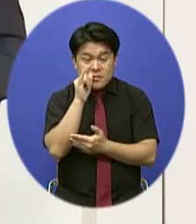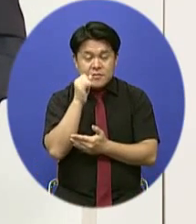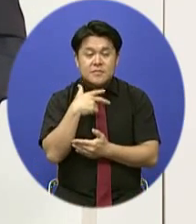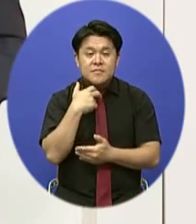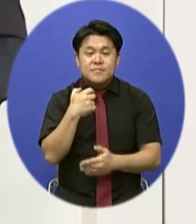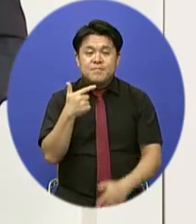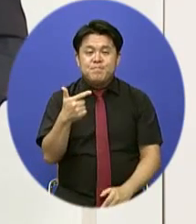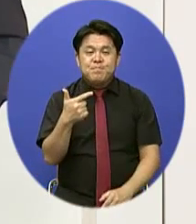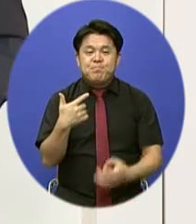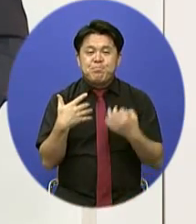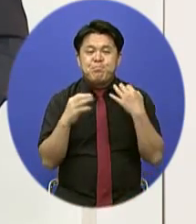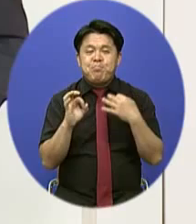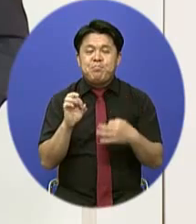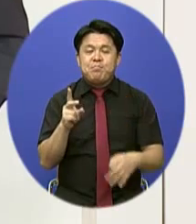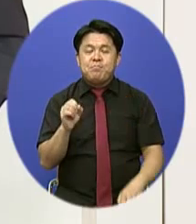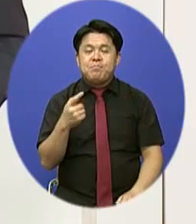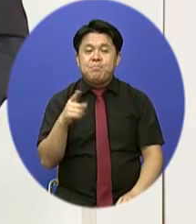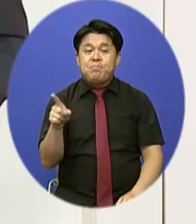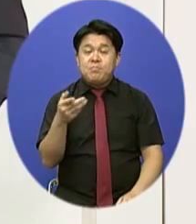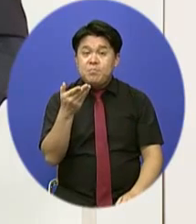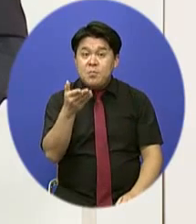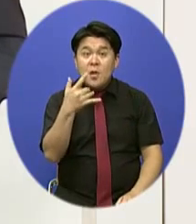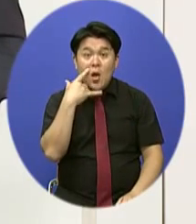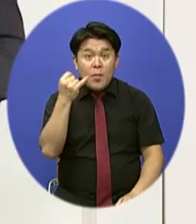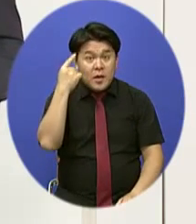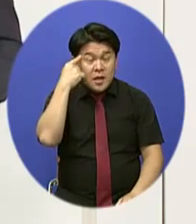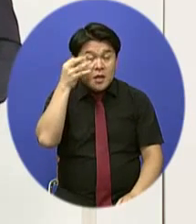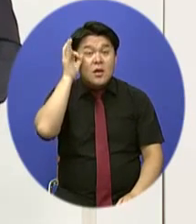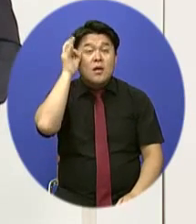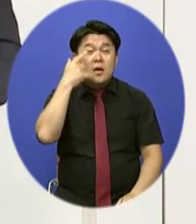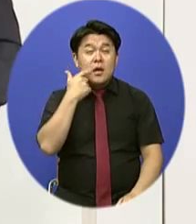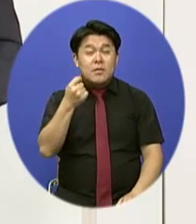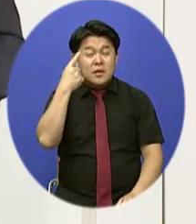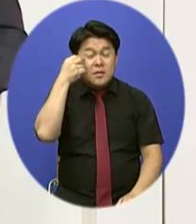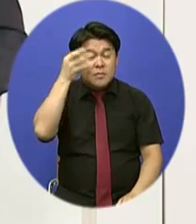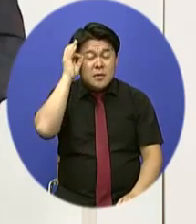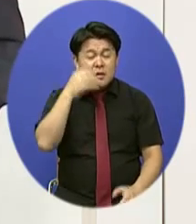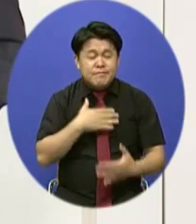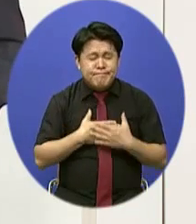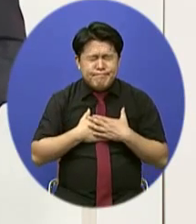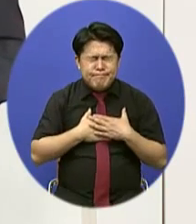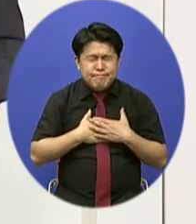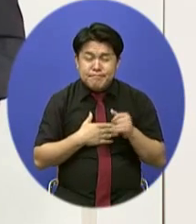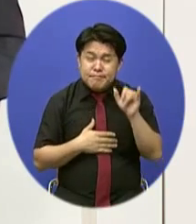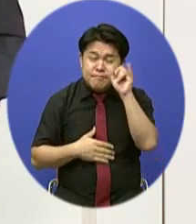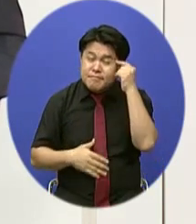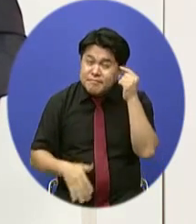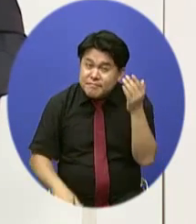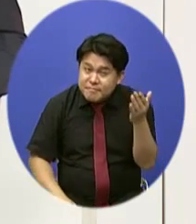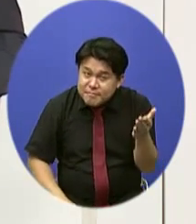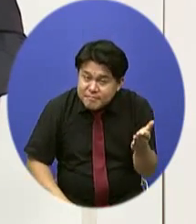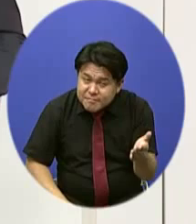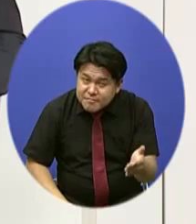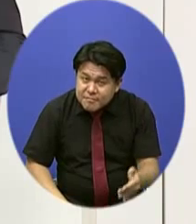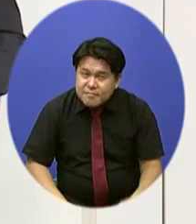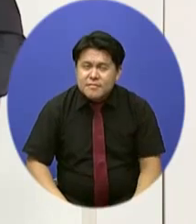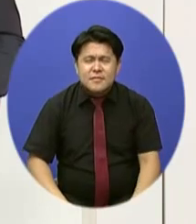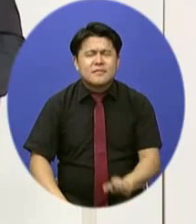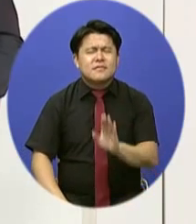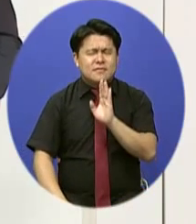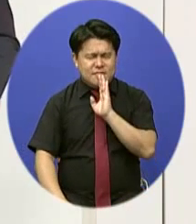76살 되신 김영자 씨도 어머니 생각하고 아버님 생각하면 가슴이 찡하고 그러실까요?